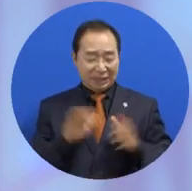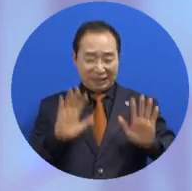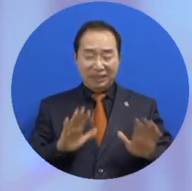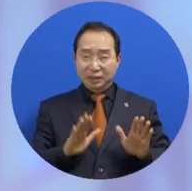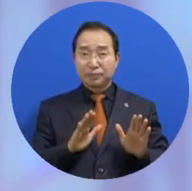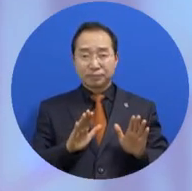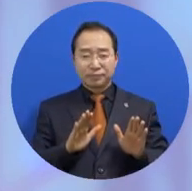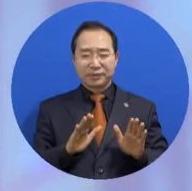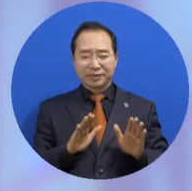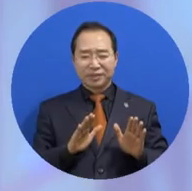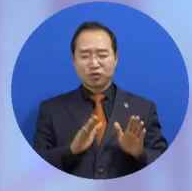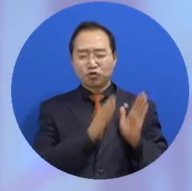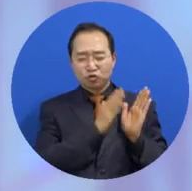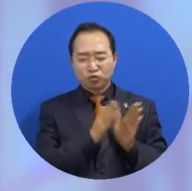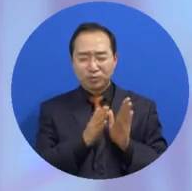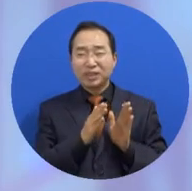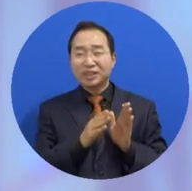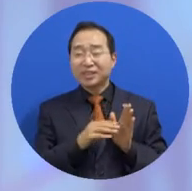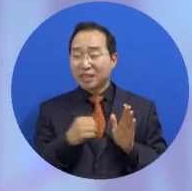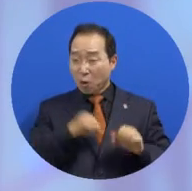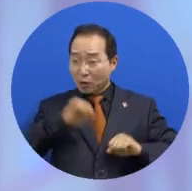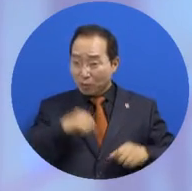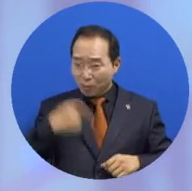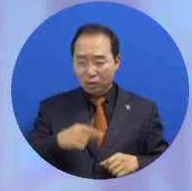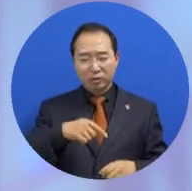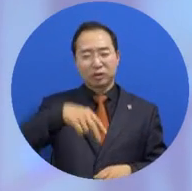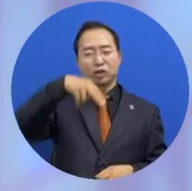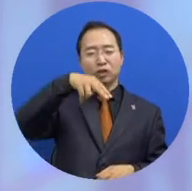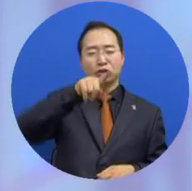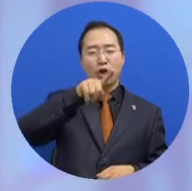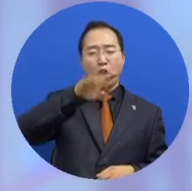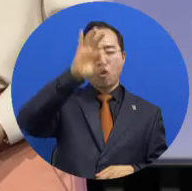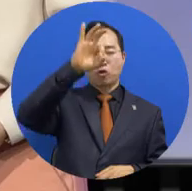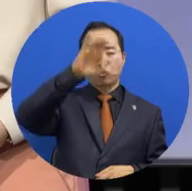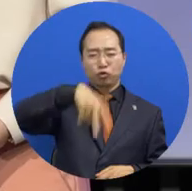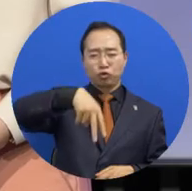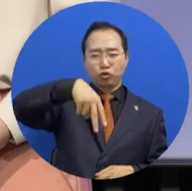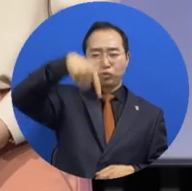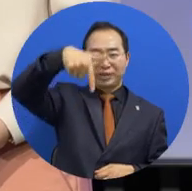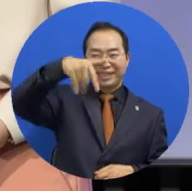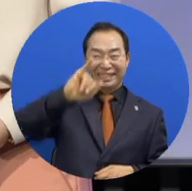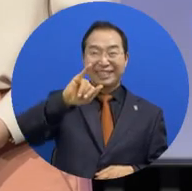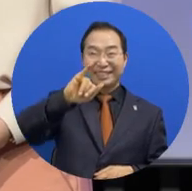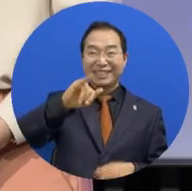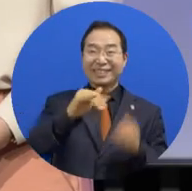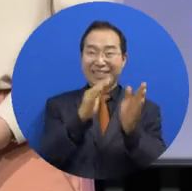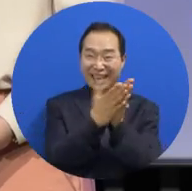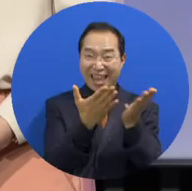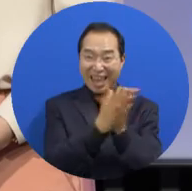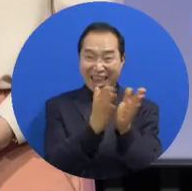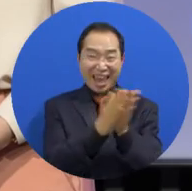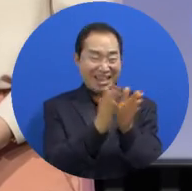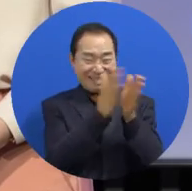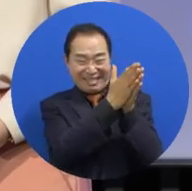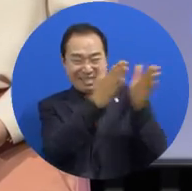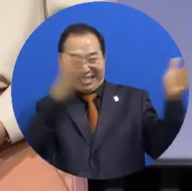지금 이제 작업 중인 거는 이제 서유기라는 초대형